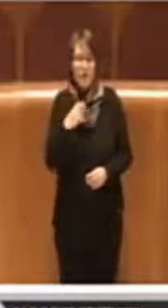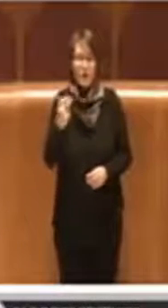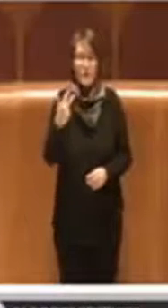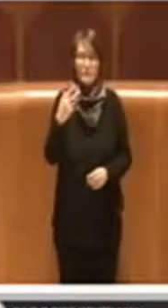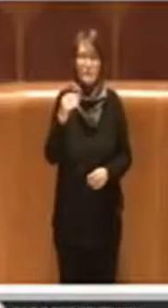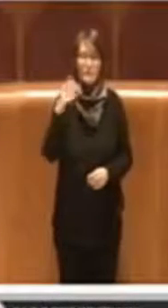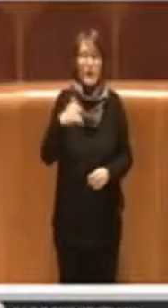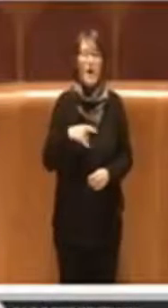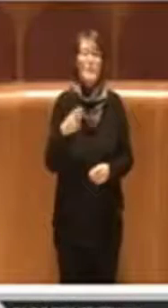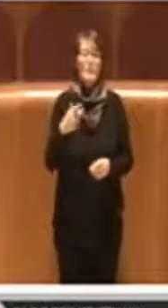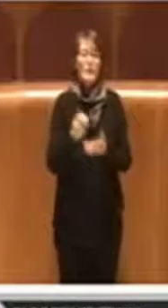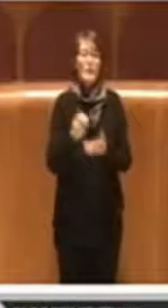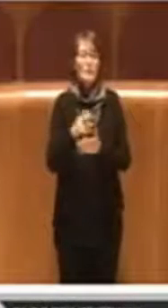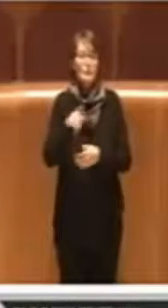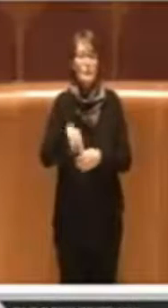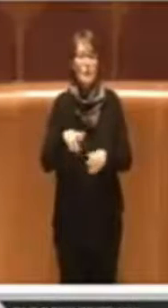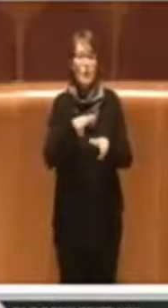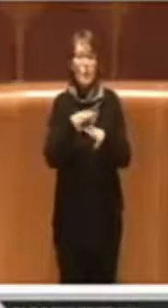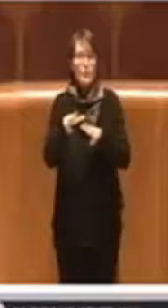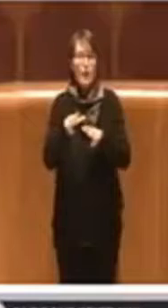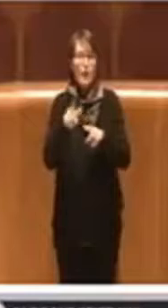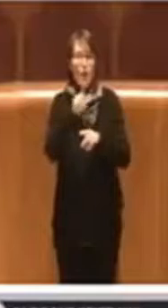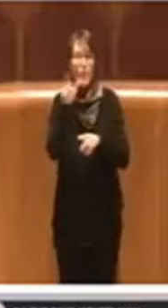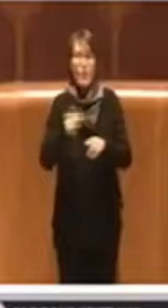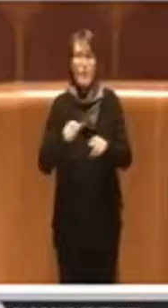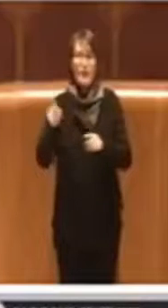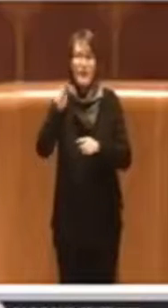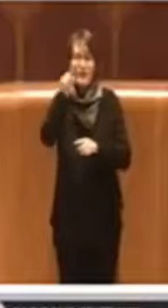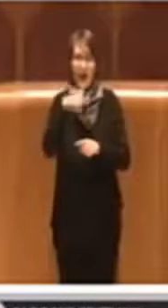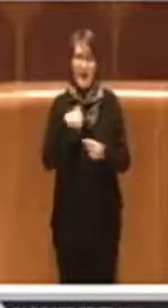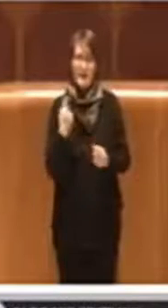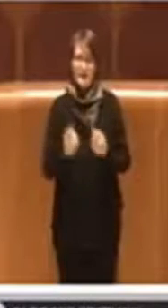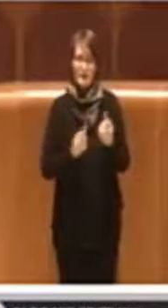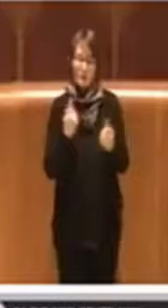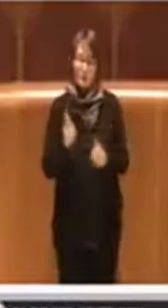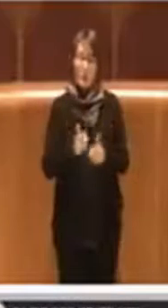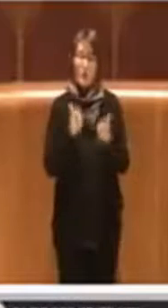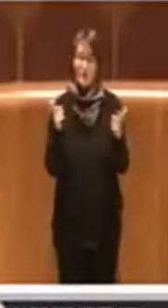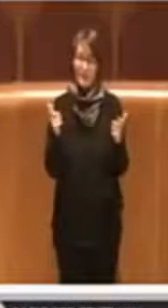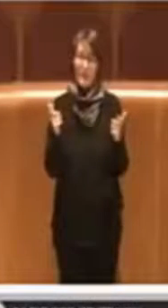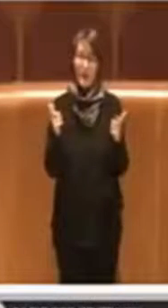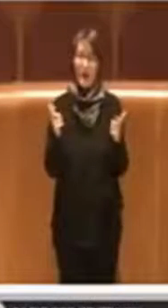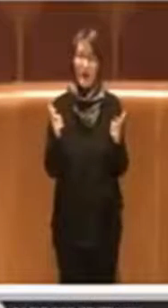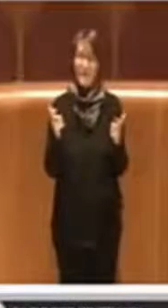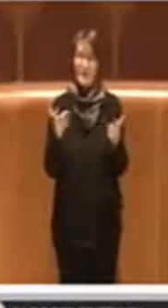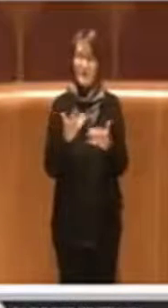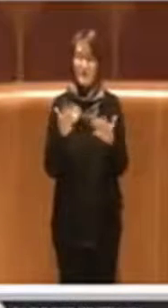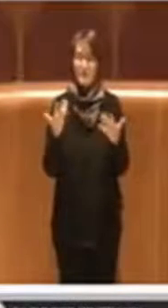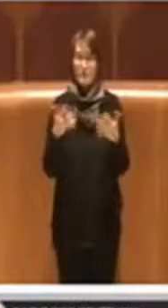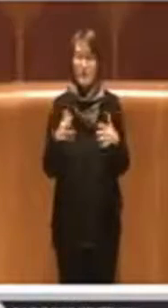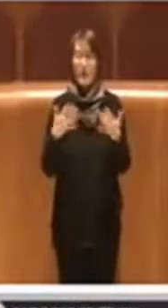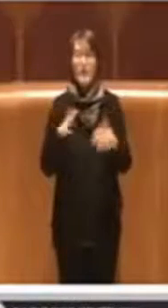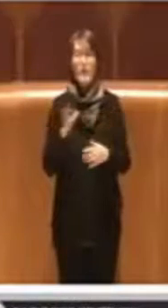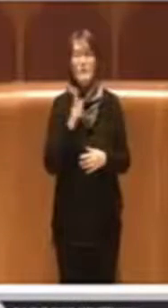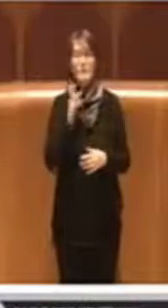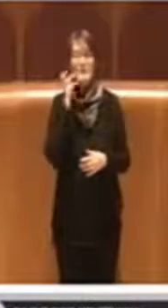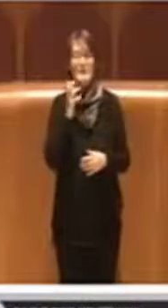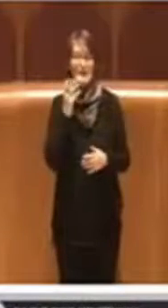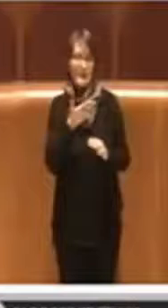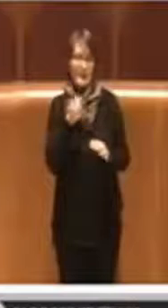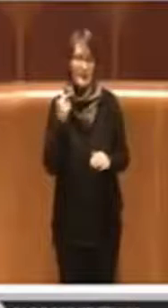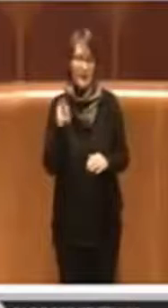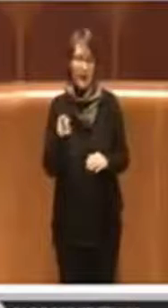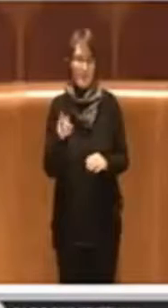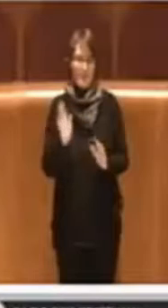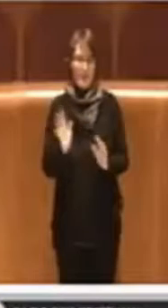altri comuni italiani che ci fossero dei casi ben più eclatanti, insomma, di mancato decoro, come ad esempio qualcuno che svolge